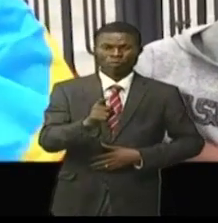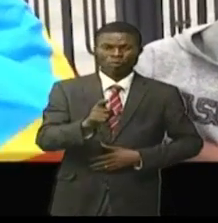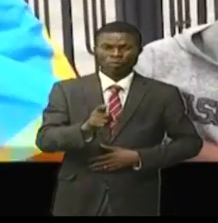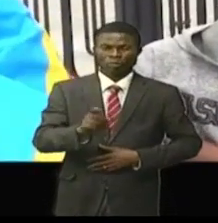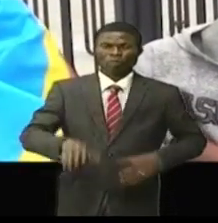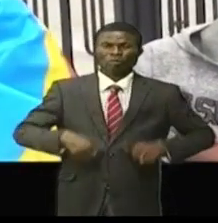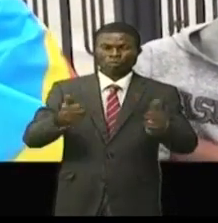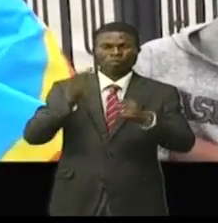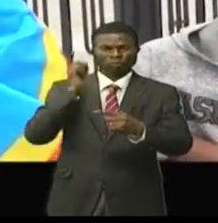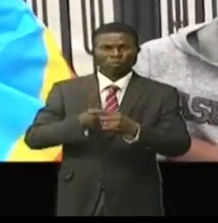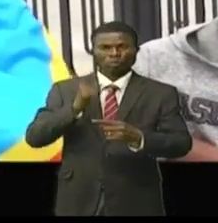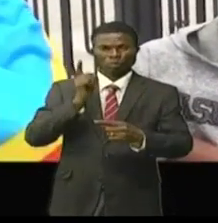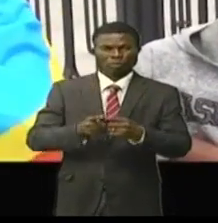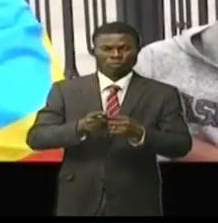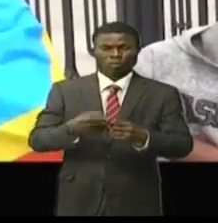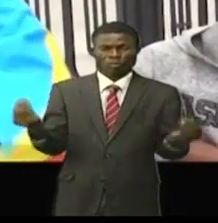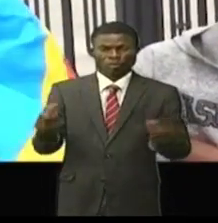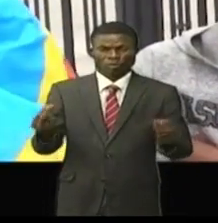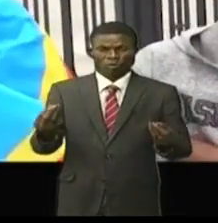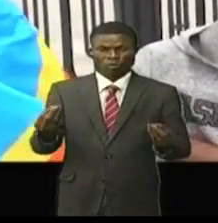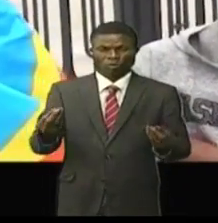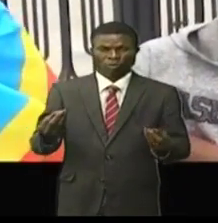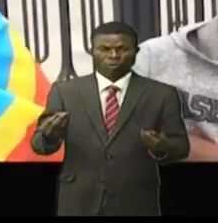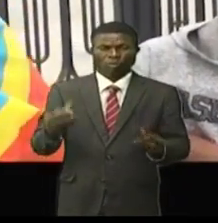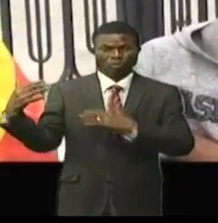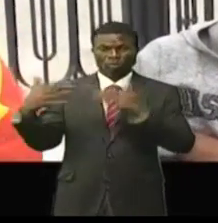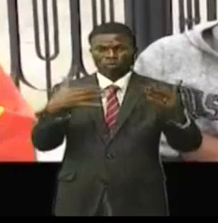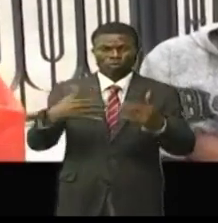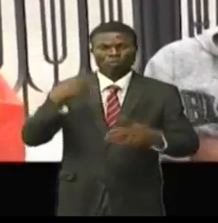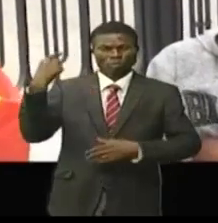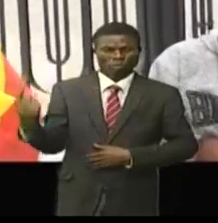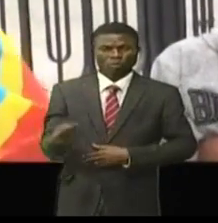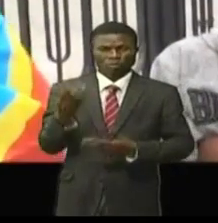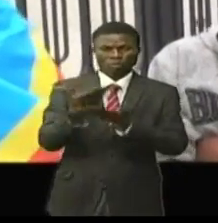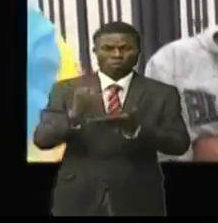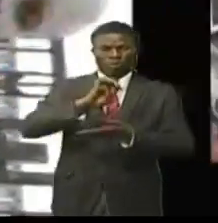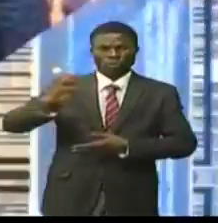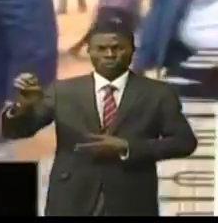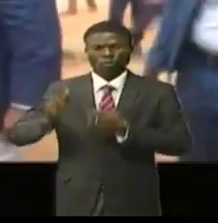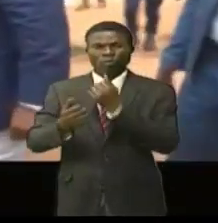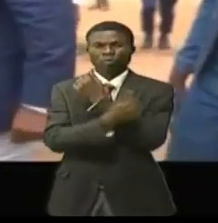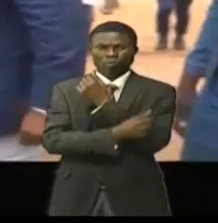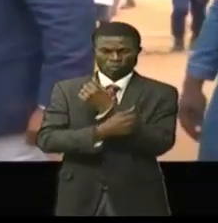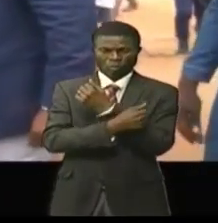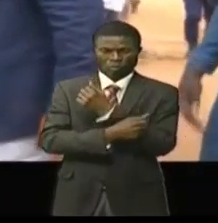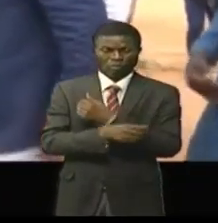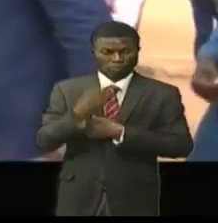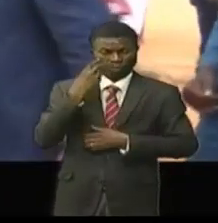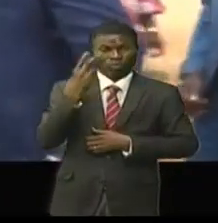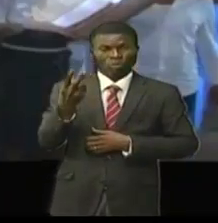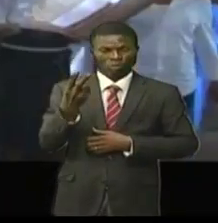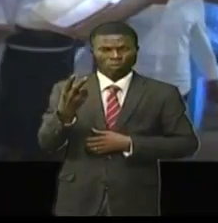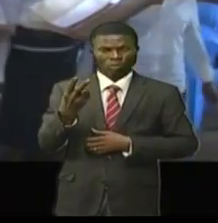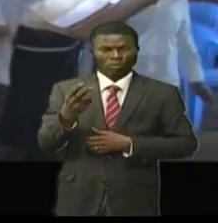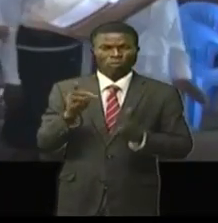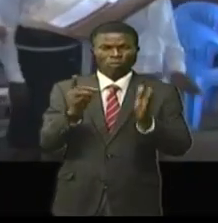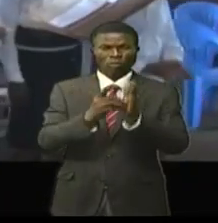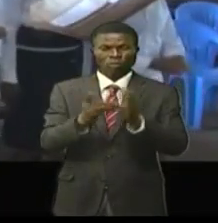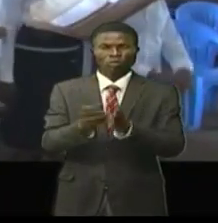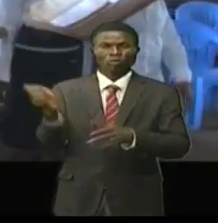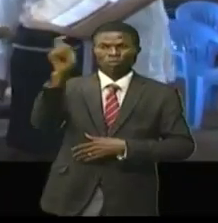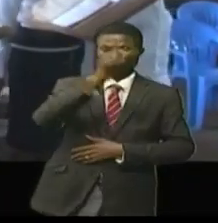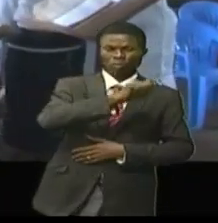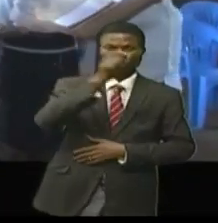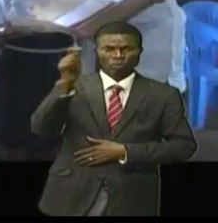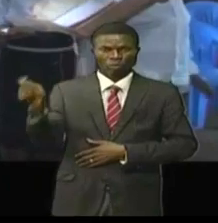vie difficile à cause de guerres perpétrées à l'est de notre pays. On aurait parié qu'il s'agissait d'un dimanche de rameaux,